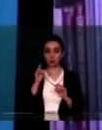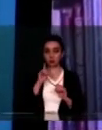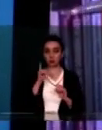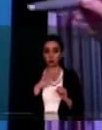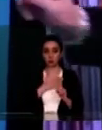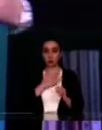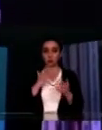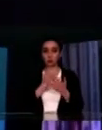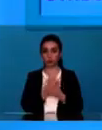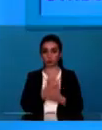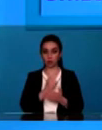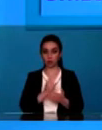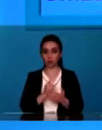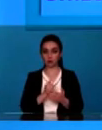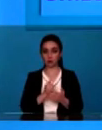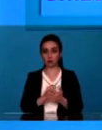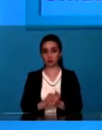нас получается.